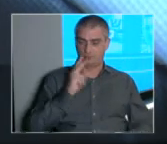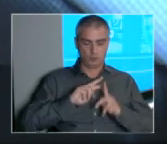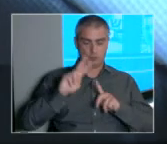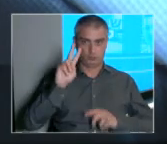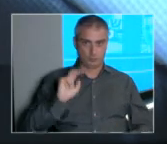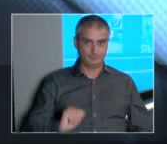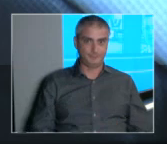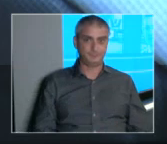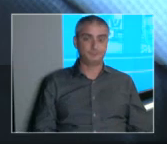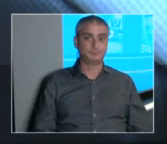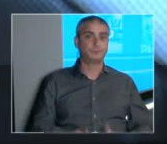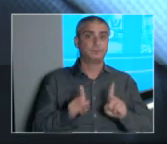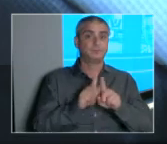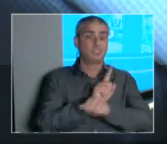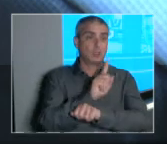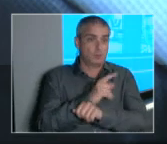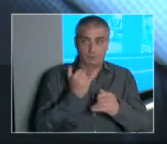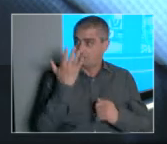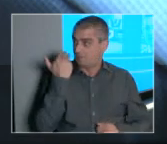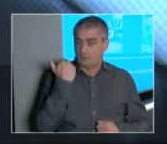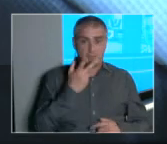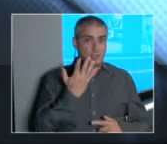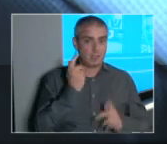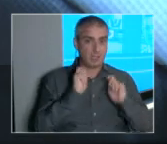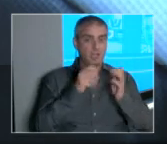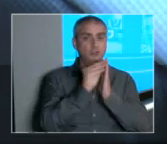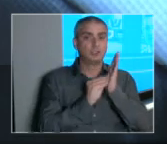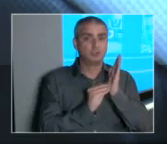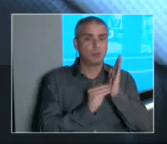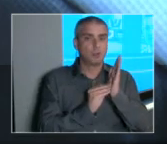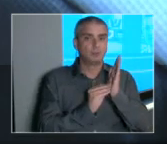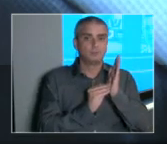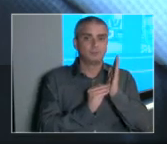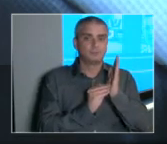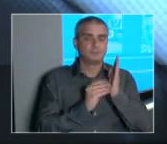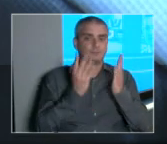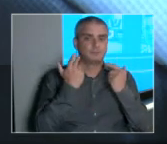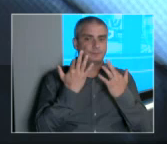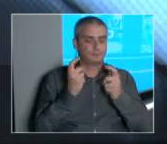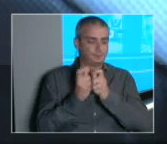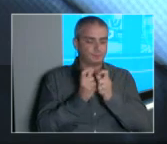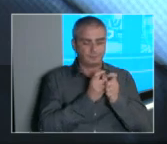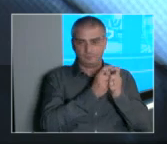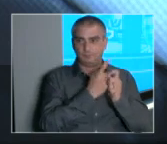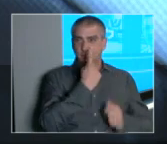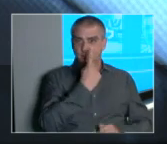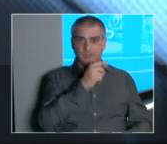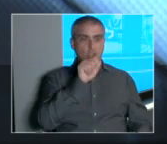חודשיים. באותו תקופה עכשיו, לפני גרשת הרשימות, היה כמה מפלגות.